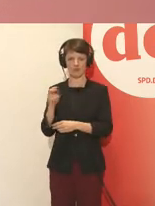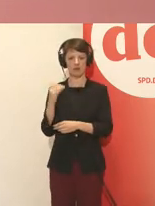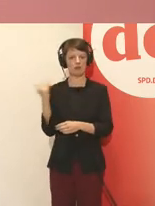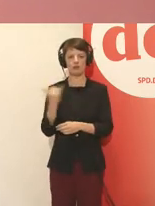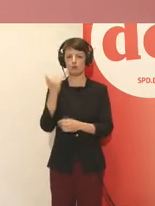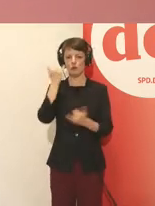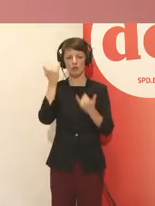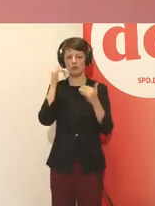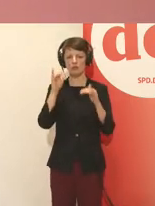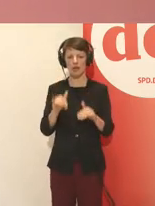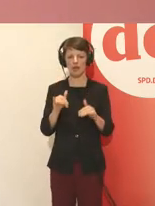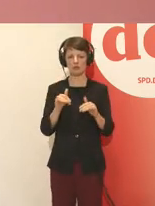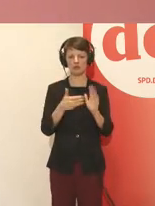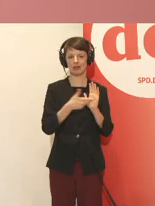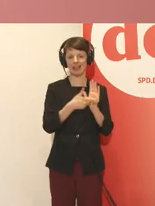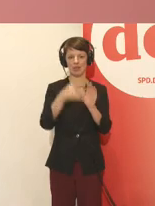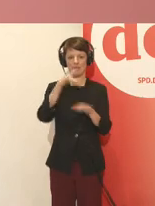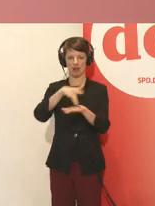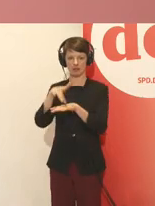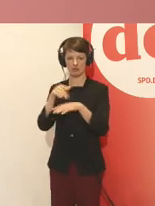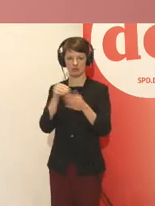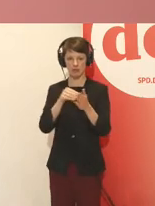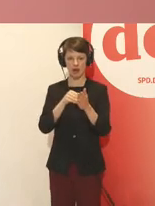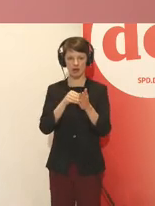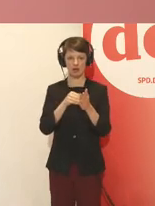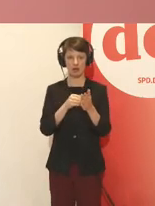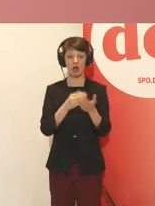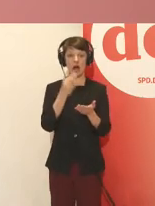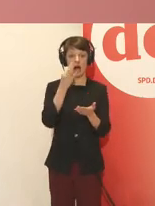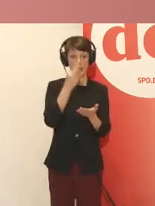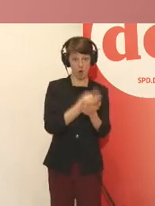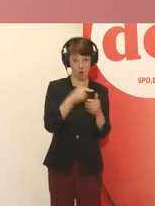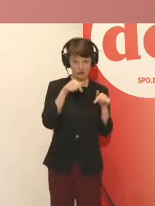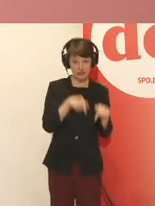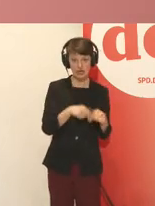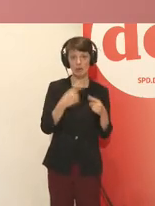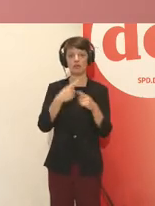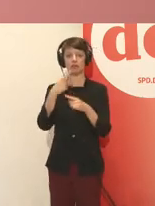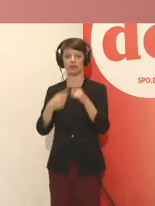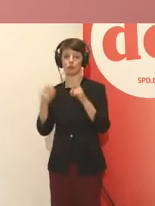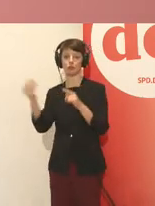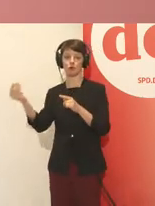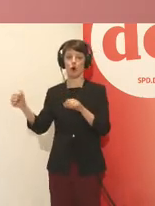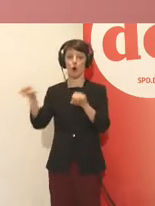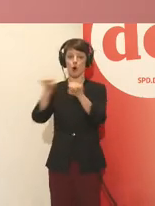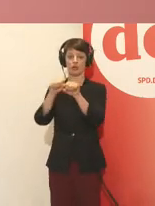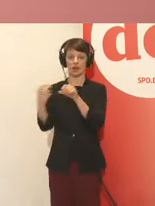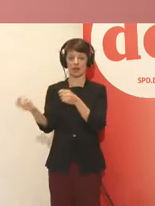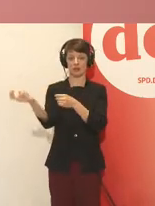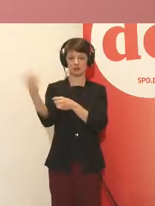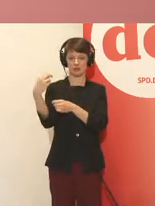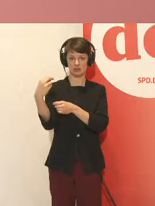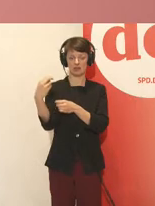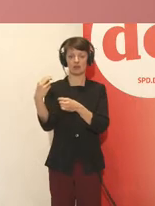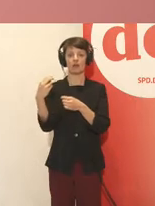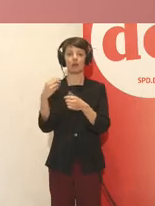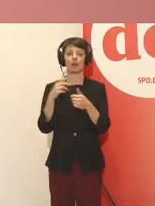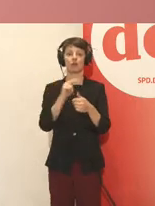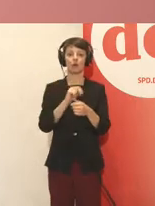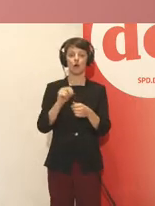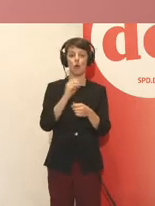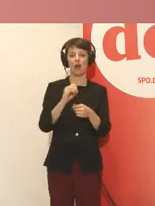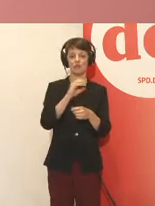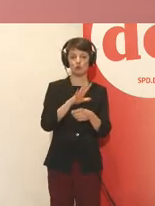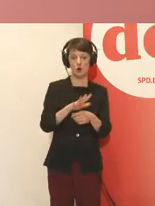ideen gebe ihnen zu gast teils vor ort teils zugeschaltet neben olaf schulze neben norbert in mir ist lars klingbeil dabei